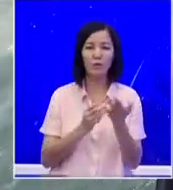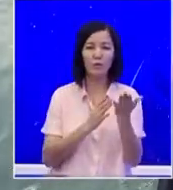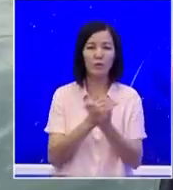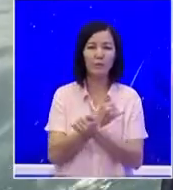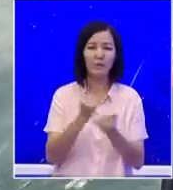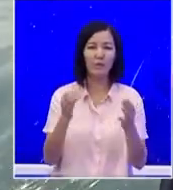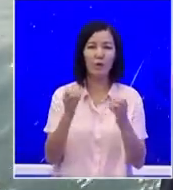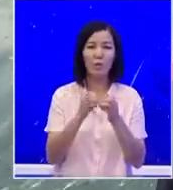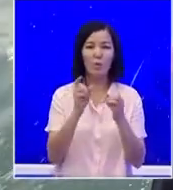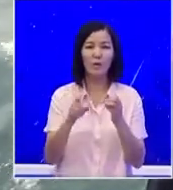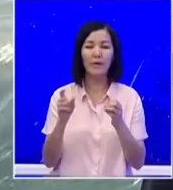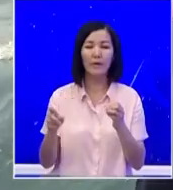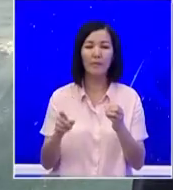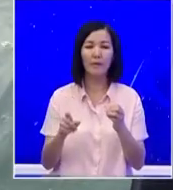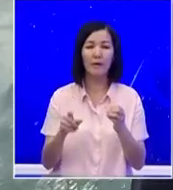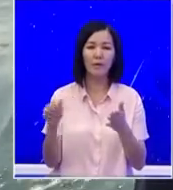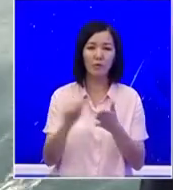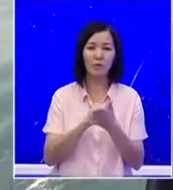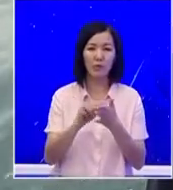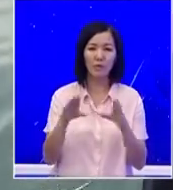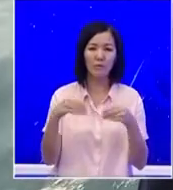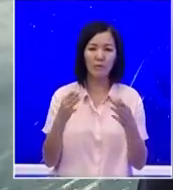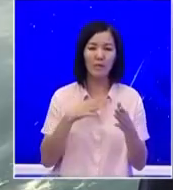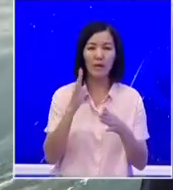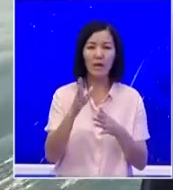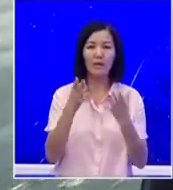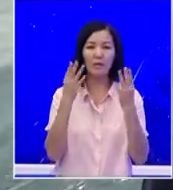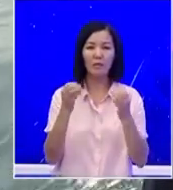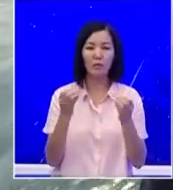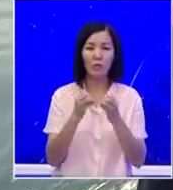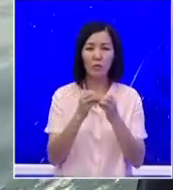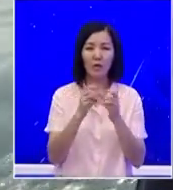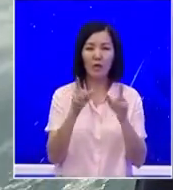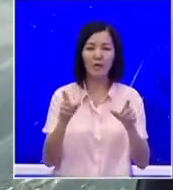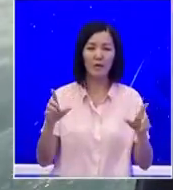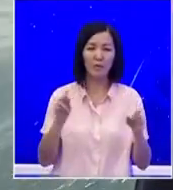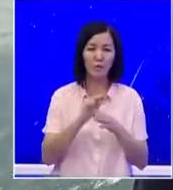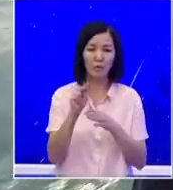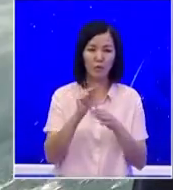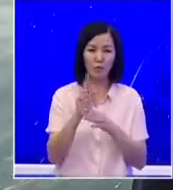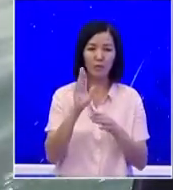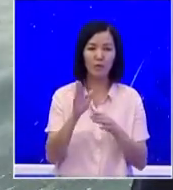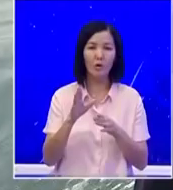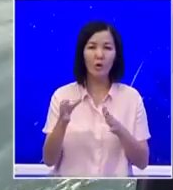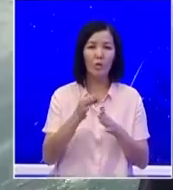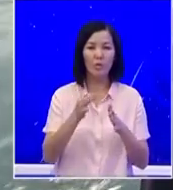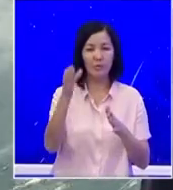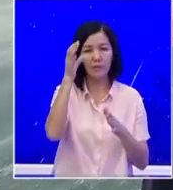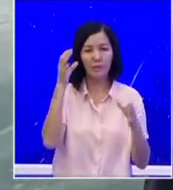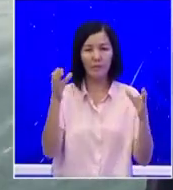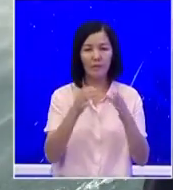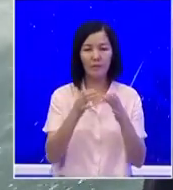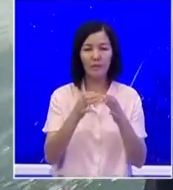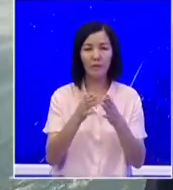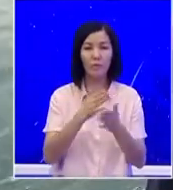атқарған 10 азаматқа арнайы куәліктерін бердік. Алдағы күндері тағы да 10 жігітті үйретеміз. Облыстық департамент қызметкерлеріне көп